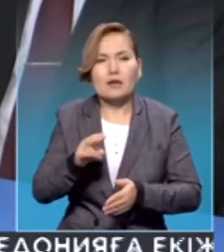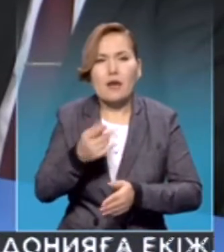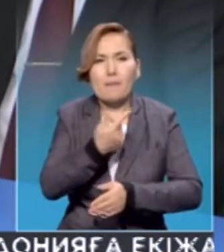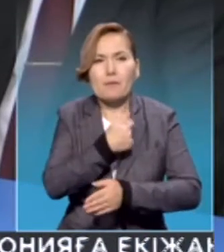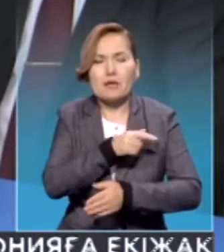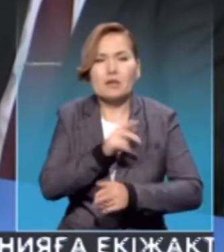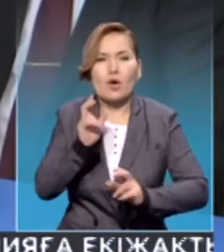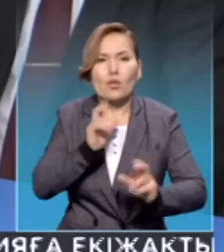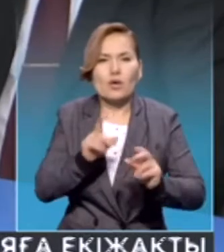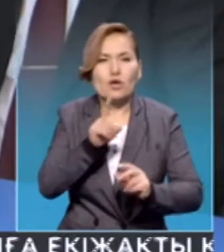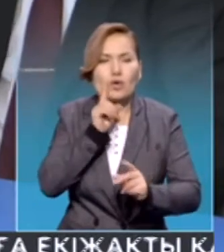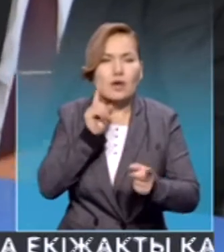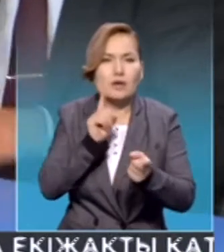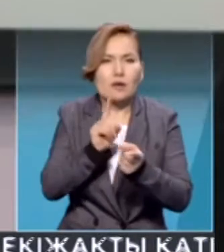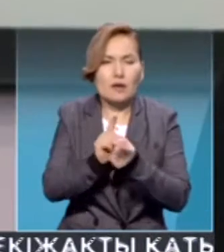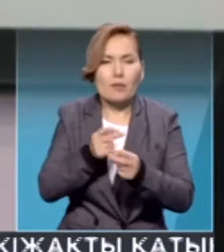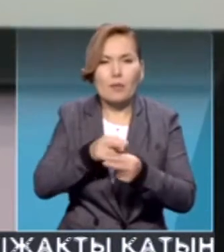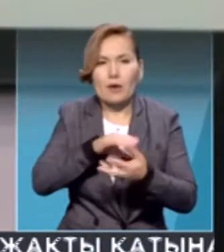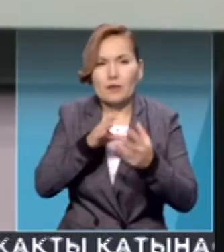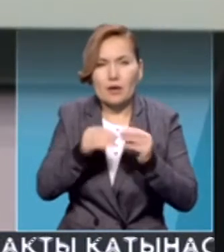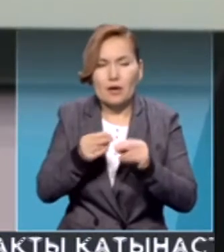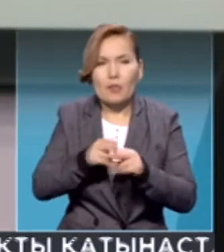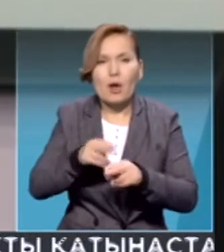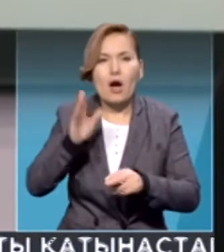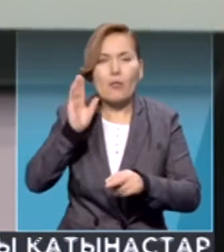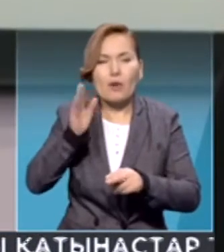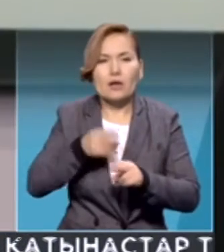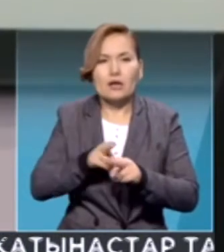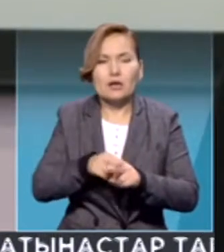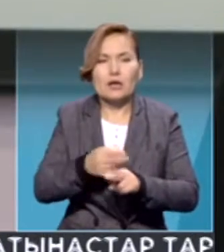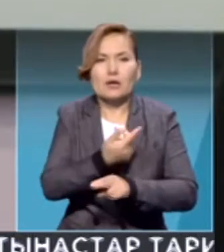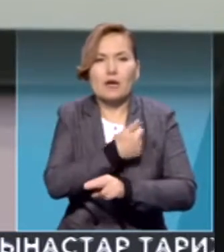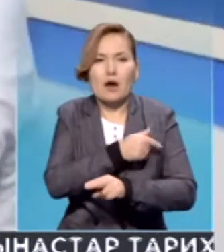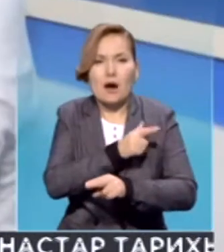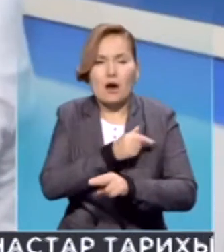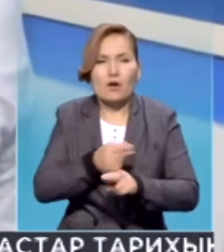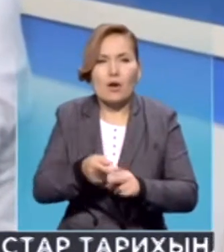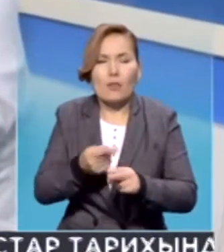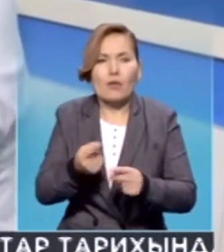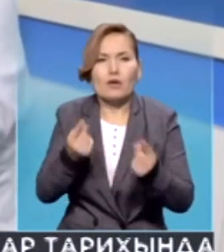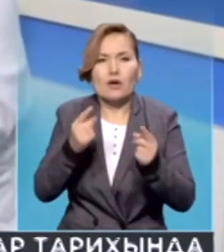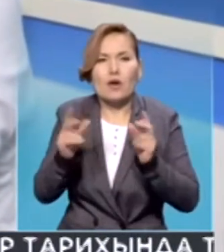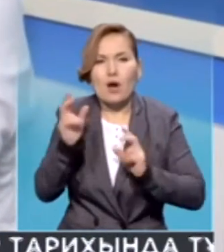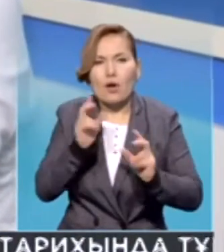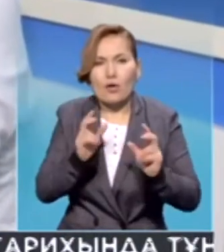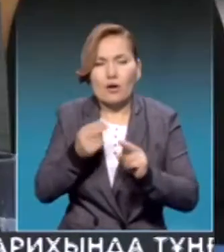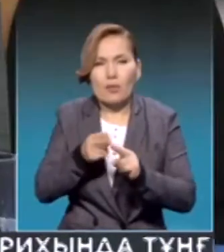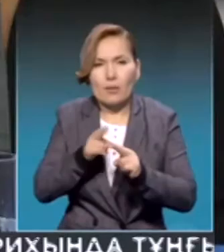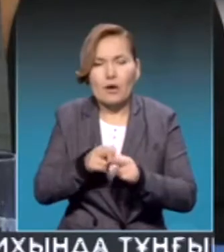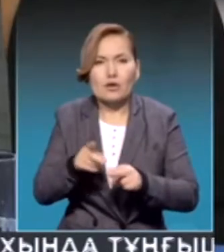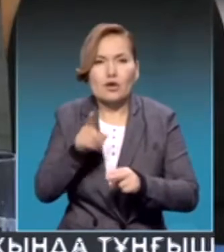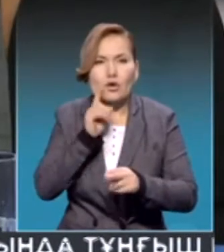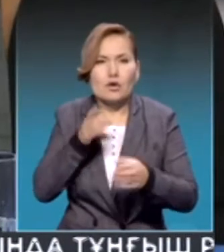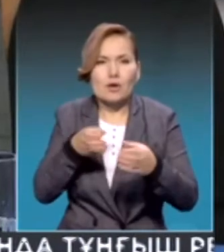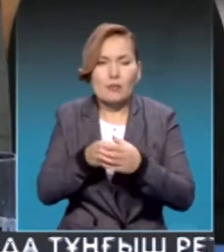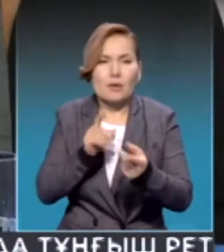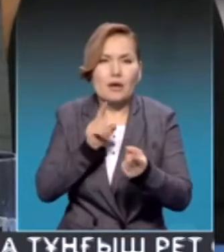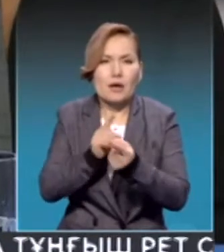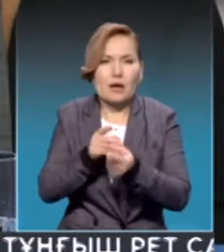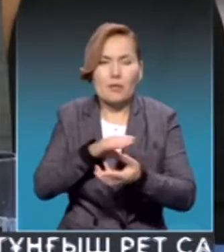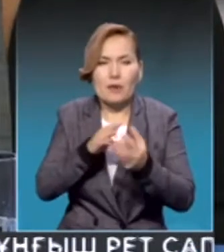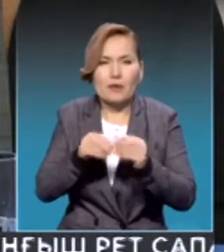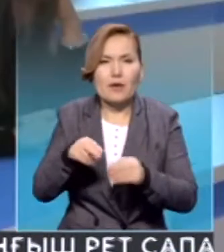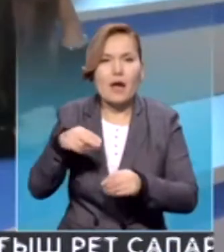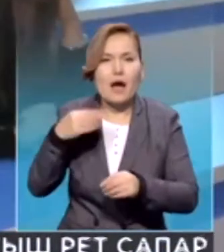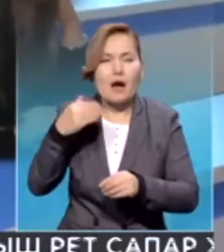ат басын бұрды. Бұл басқа да аймақтарда филиалдары мен ауруханасы бар елдегі ең ірі жоғары оқу орындарының бірі. Онда Мейрам Зекешұлы